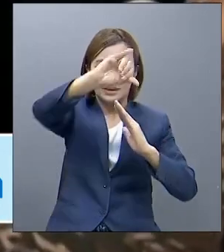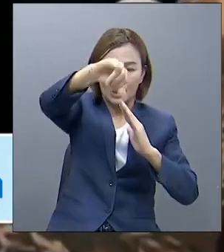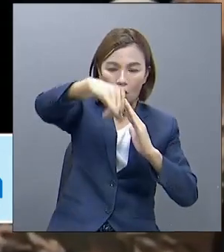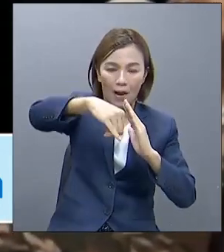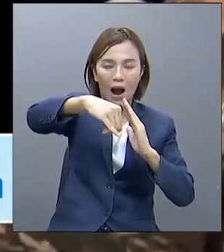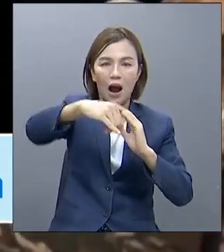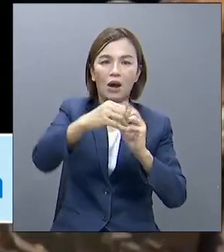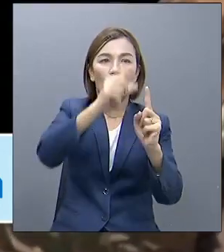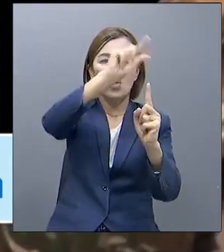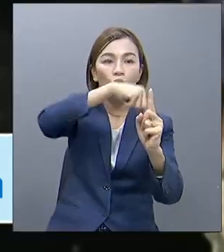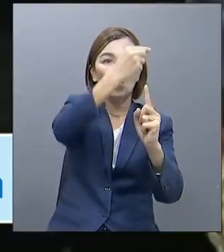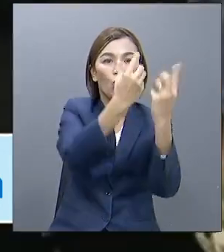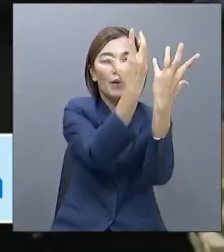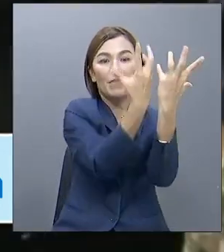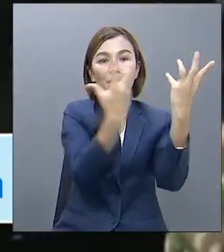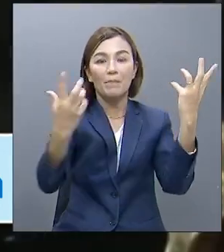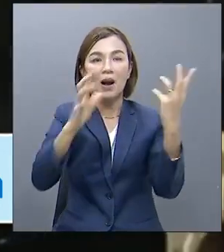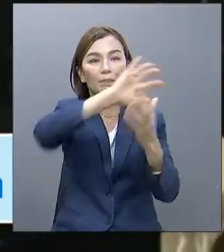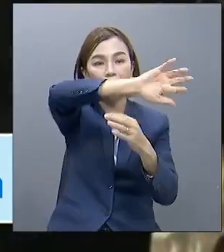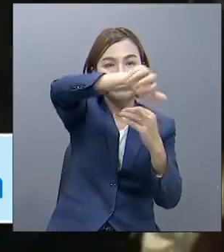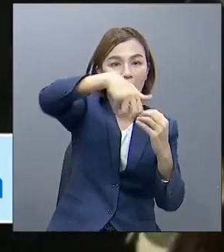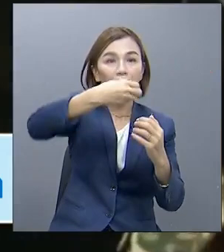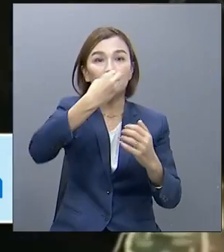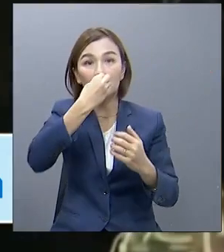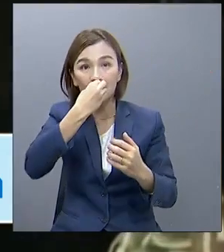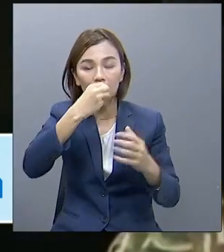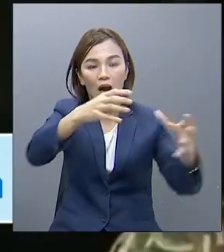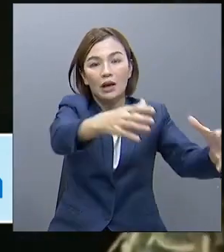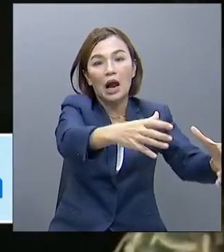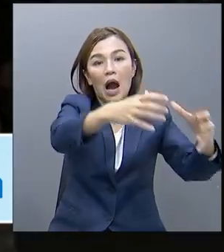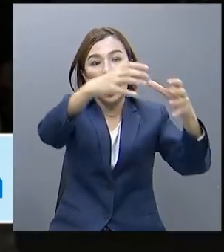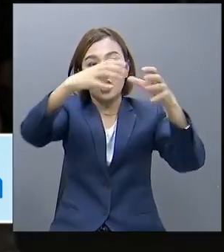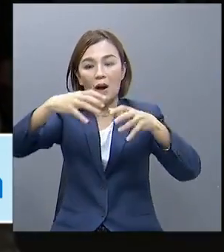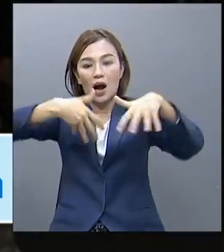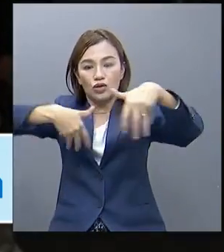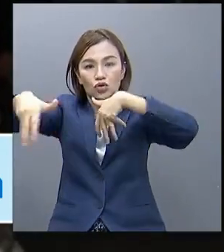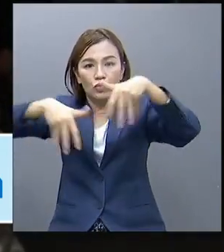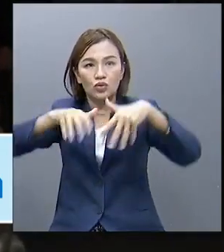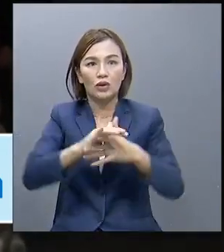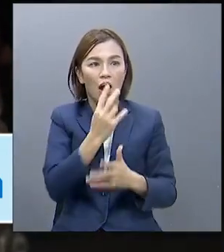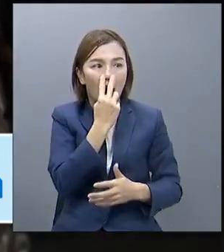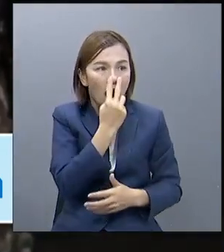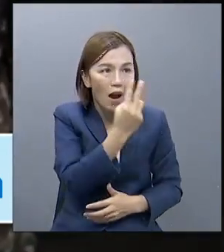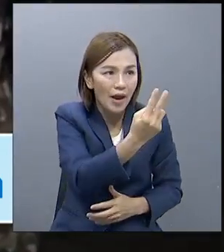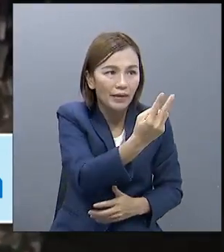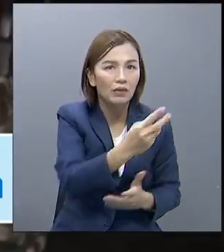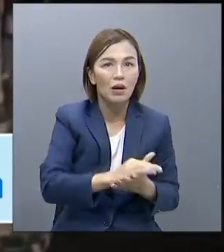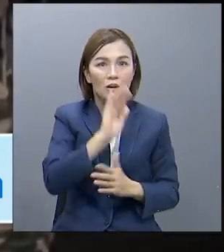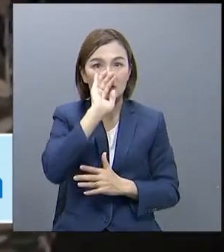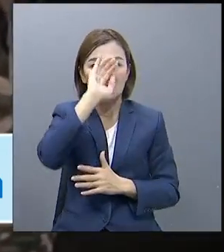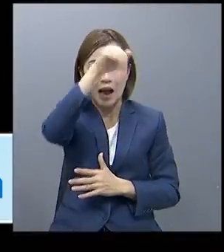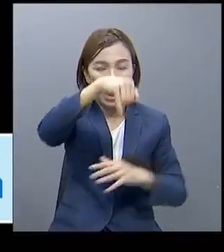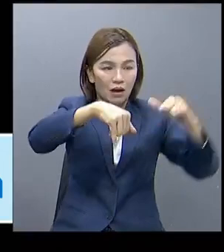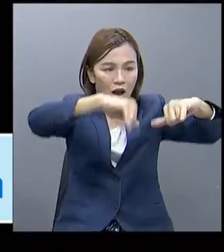ยแล้วก็บอกอีกด้วยว่าช้างป่าเนี่ยเข้ามาในหมู่บ้านหลายวันแล้วเห็นกับตาเต็มๆเลยว่ามีช้างป่า10